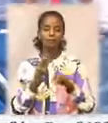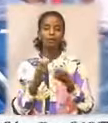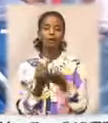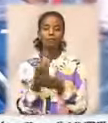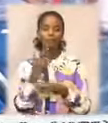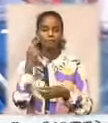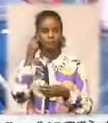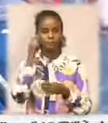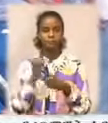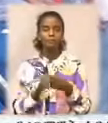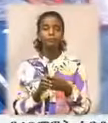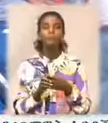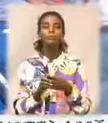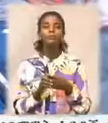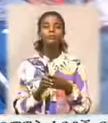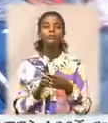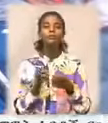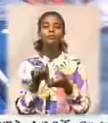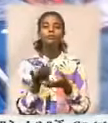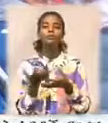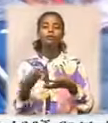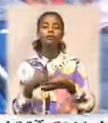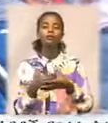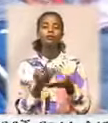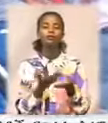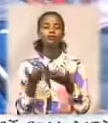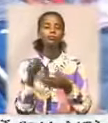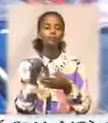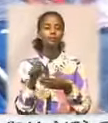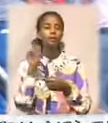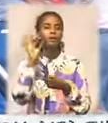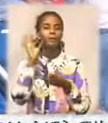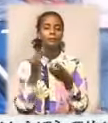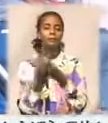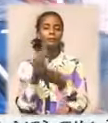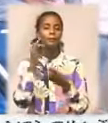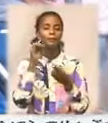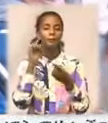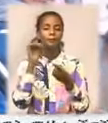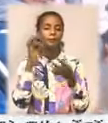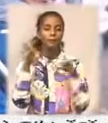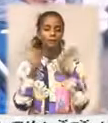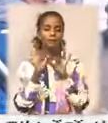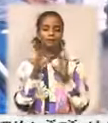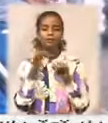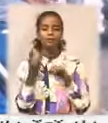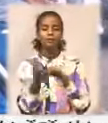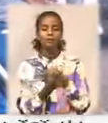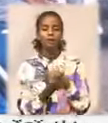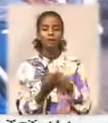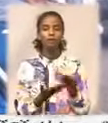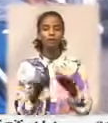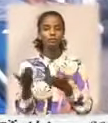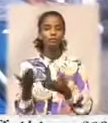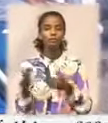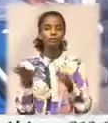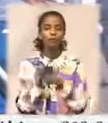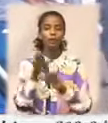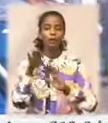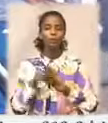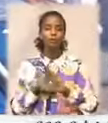የወሰድነው። ከዛ ውጪ የግብዓት አቅርቦት ነው እንግዲህ ይህንን ለማልማት የሚያስፈልገው የዘር አቅርቦት ከሞላ